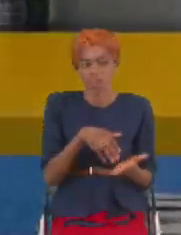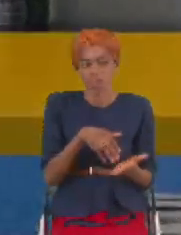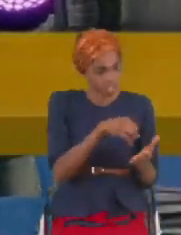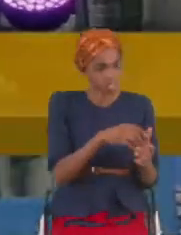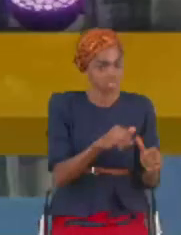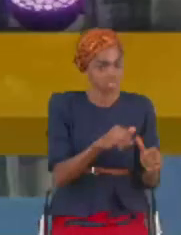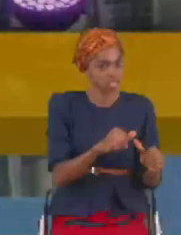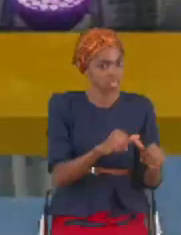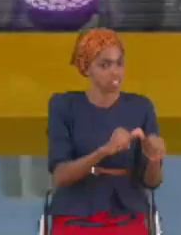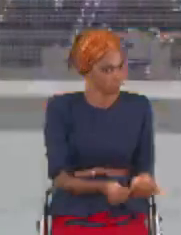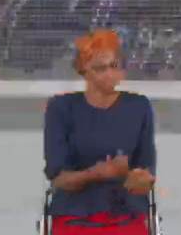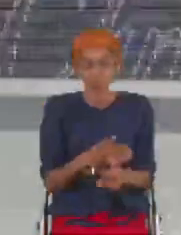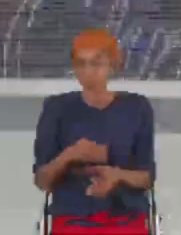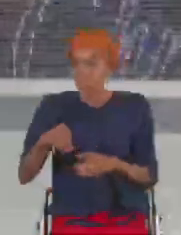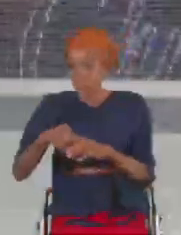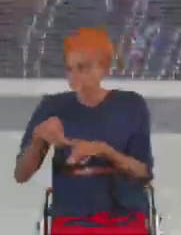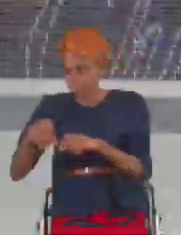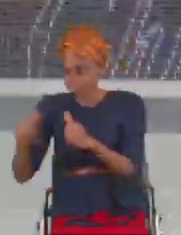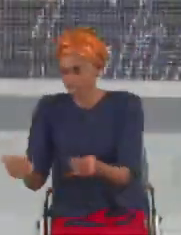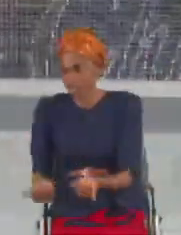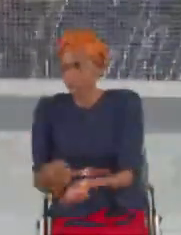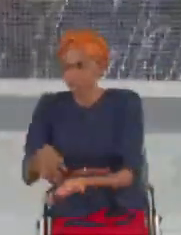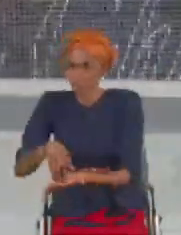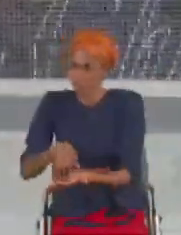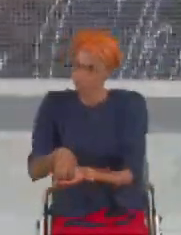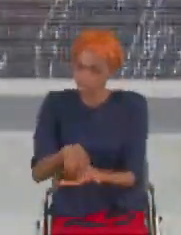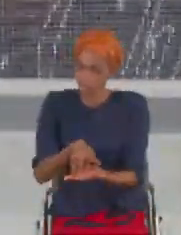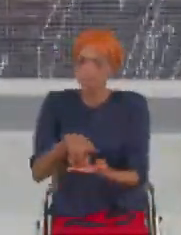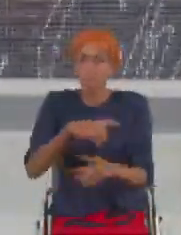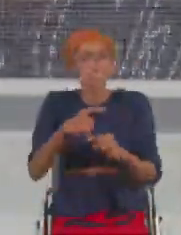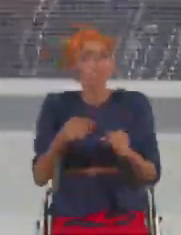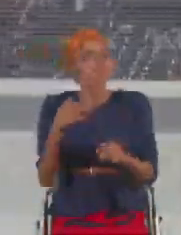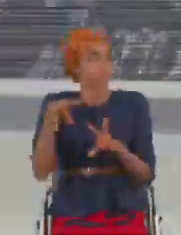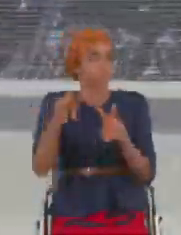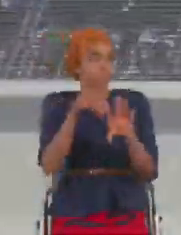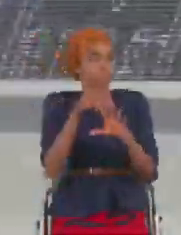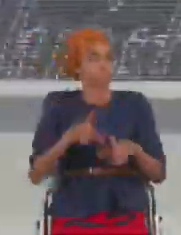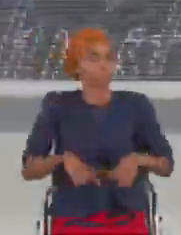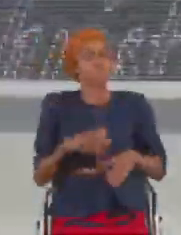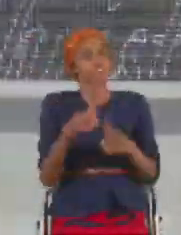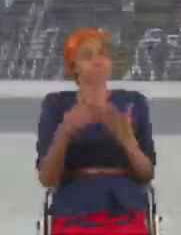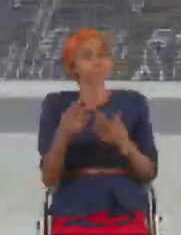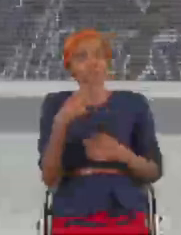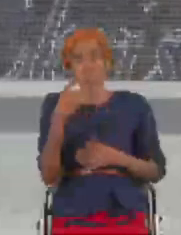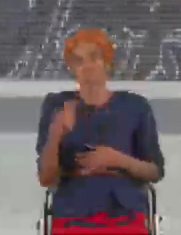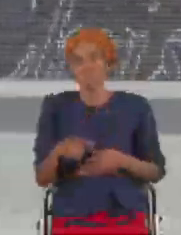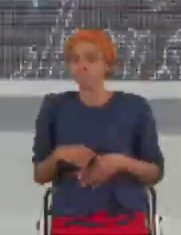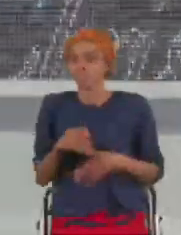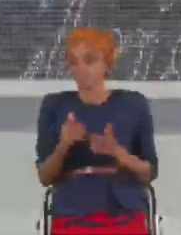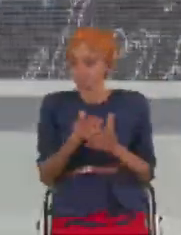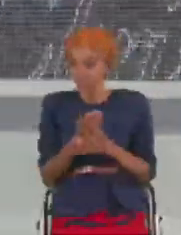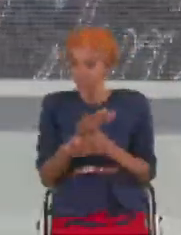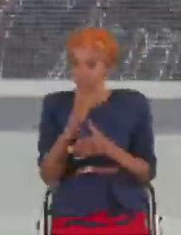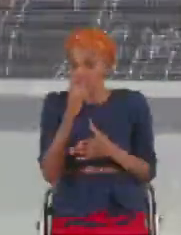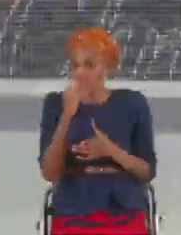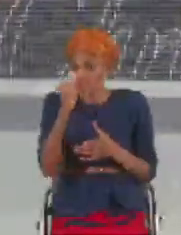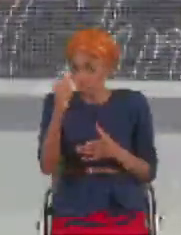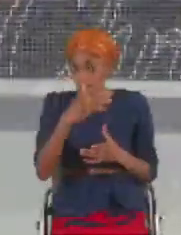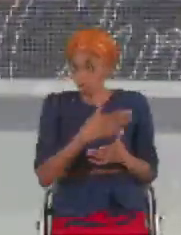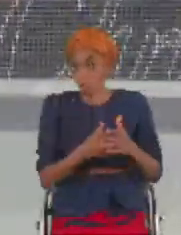faire dans tel autre domaine et si tu regarde ta vie tu peux dire entre toi et